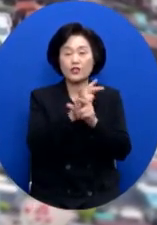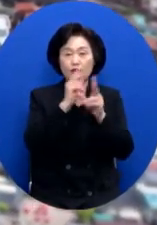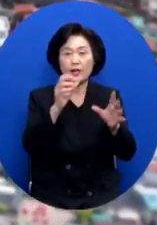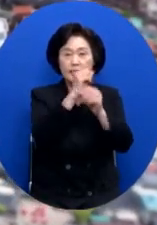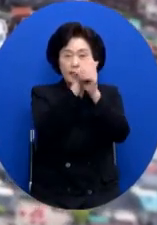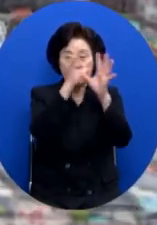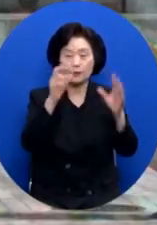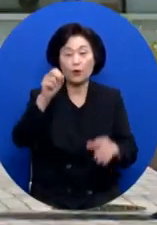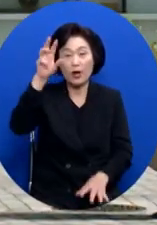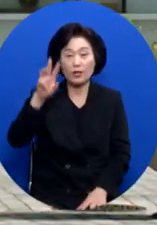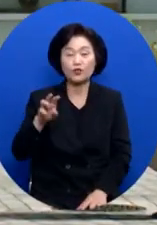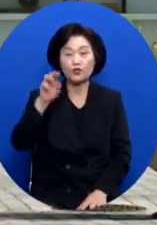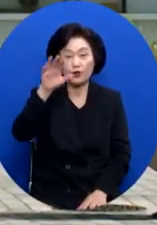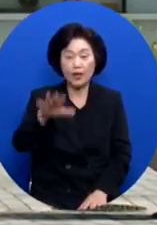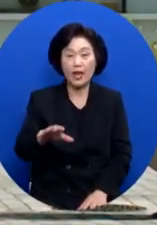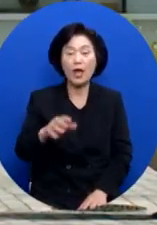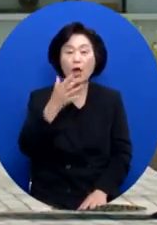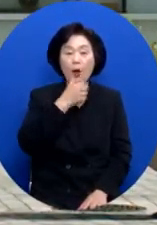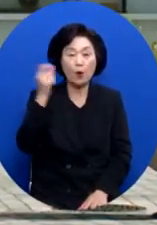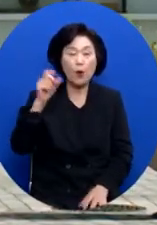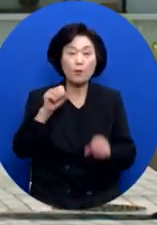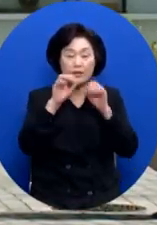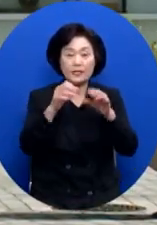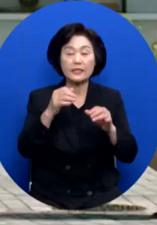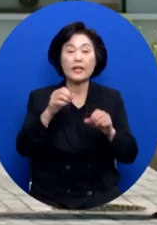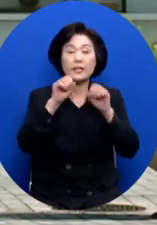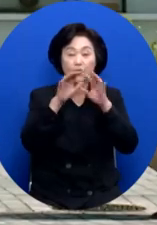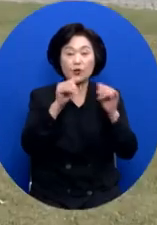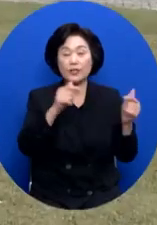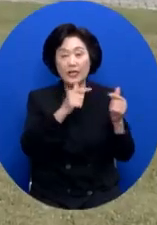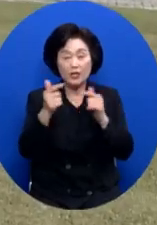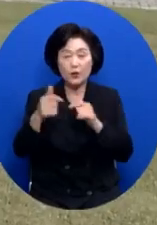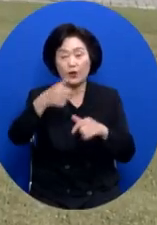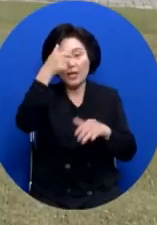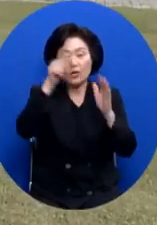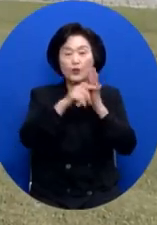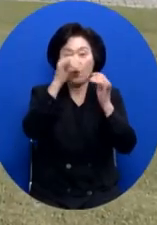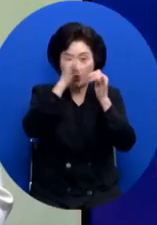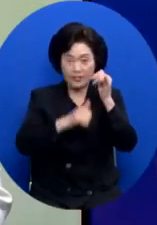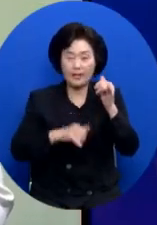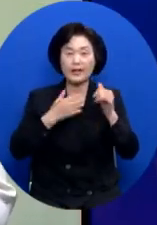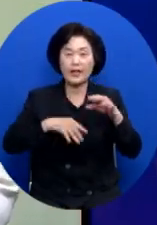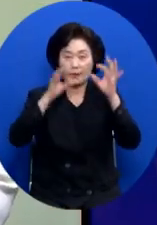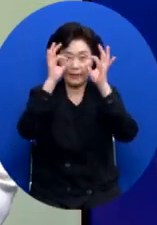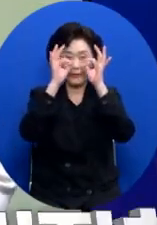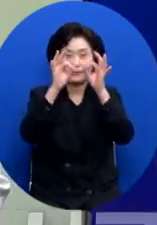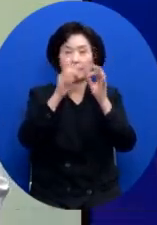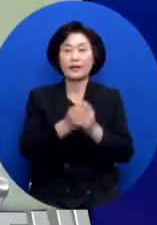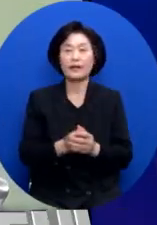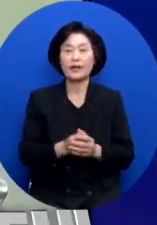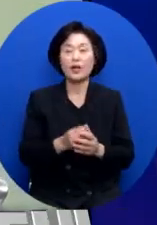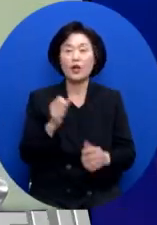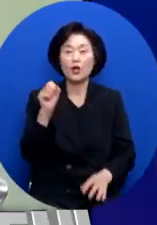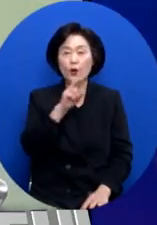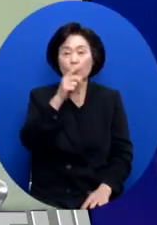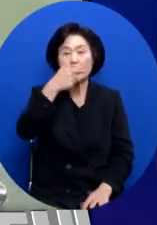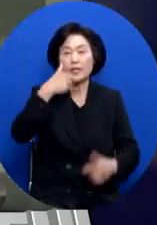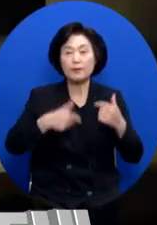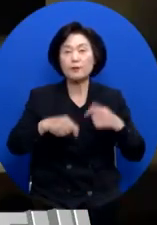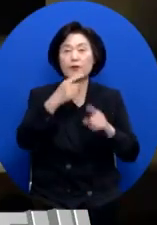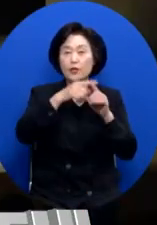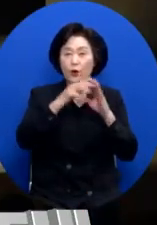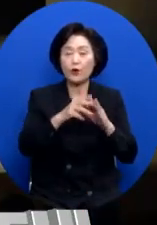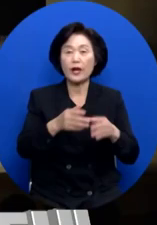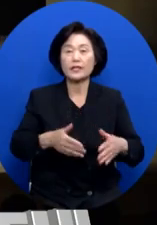지역에 복음을 전한 선교사들의 발자취를 따라가며 기독교 역사를 돌아봤습니다. 용인 기쁨의 교회가